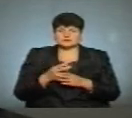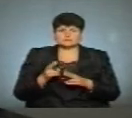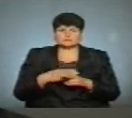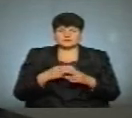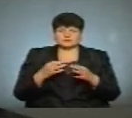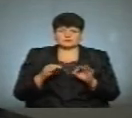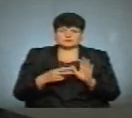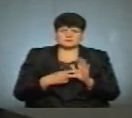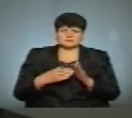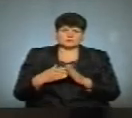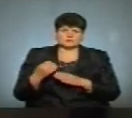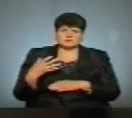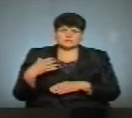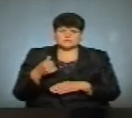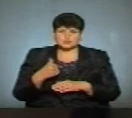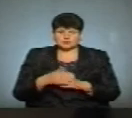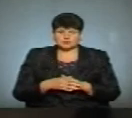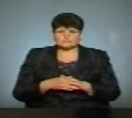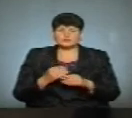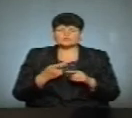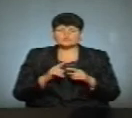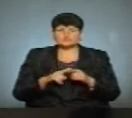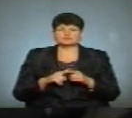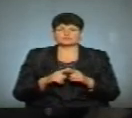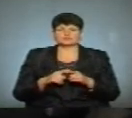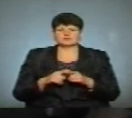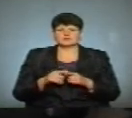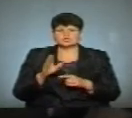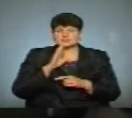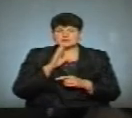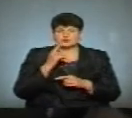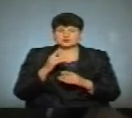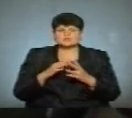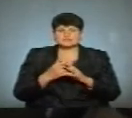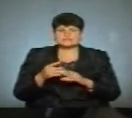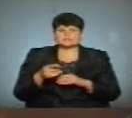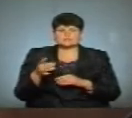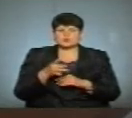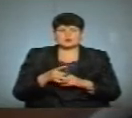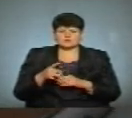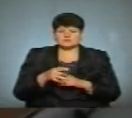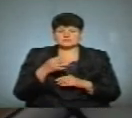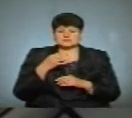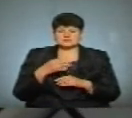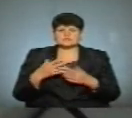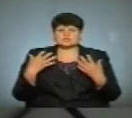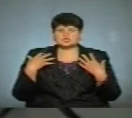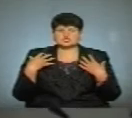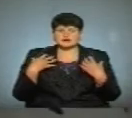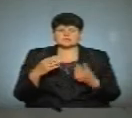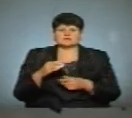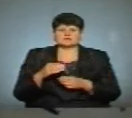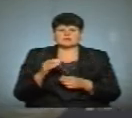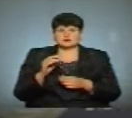волі від 7 до 15 років. У скоєнні злочину підозрюють жительку одного із сіл Тернопільського району, повідомив начальник сектору